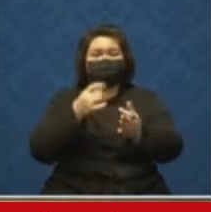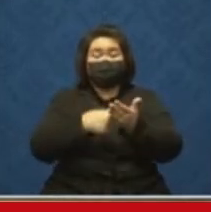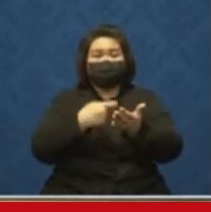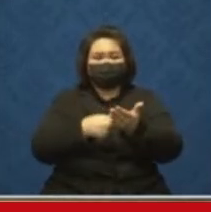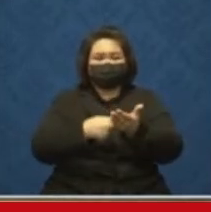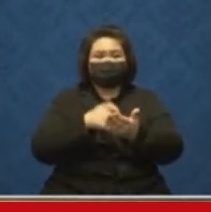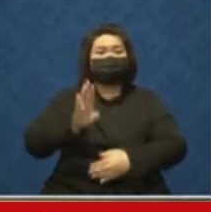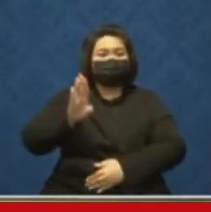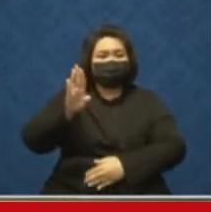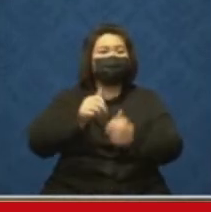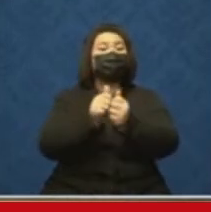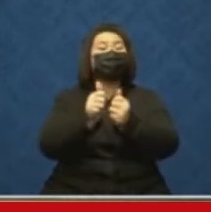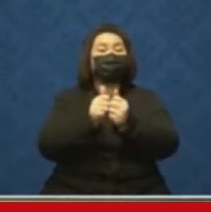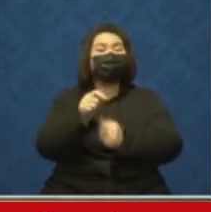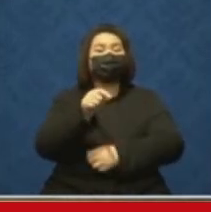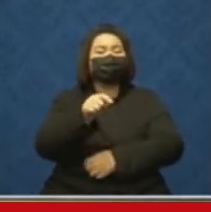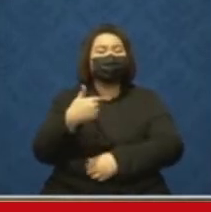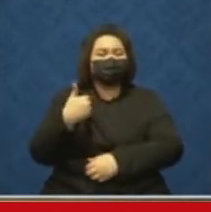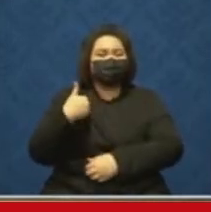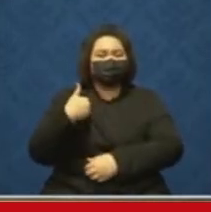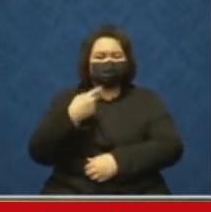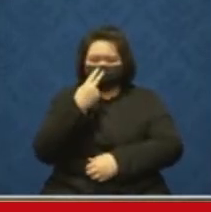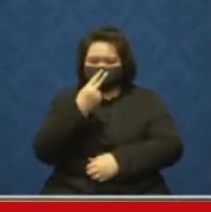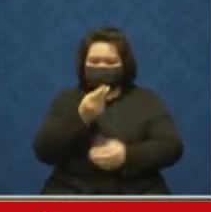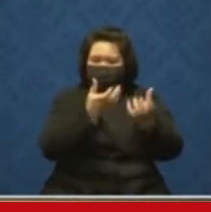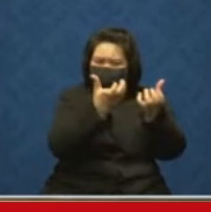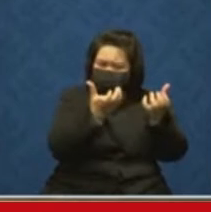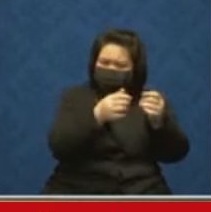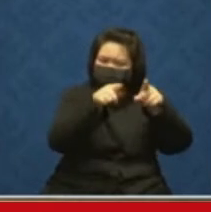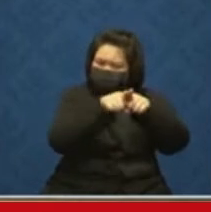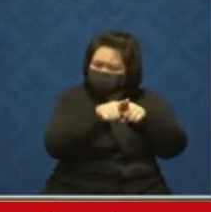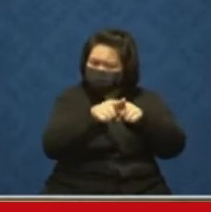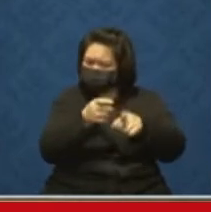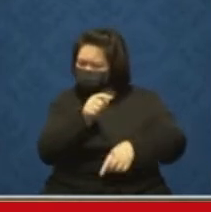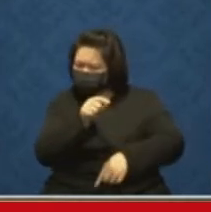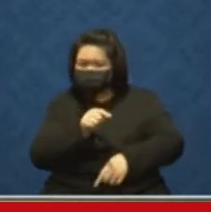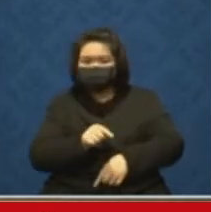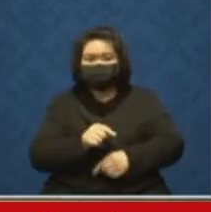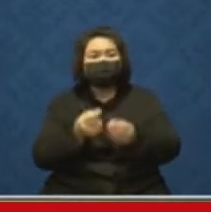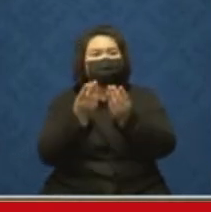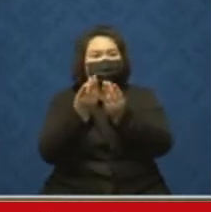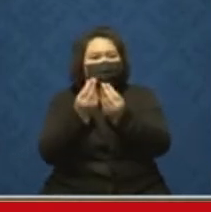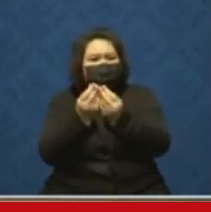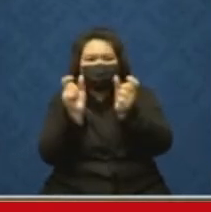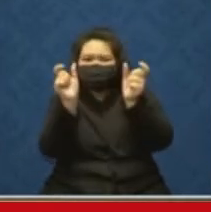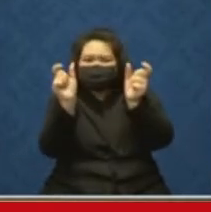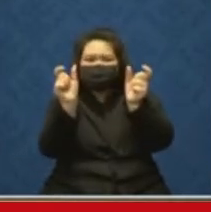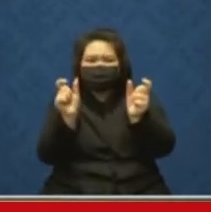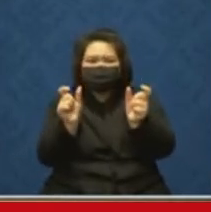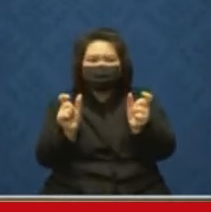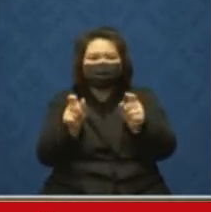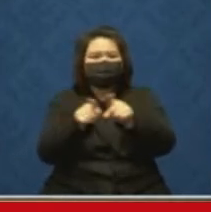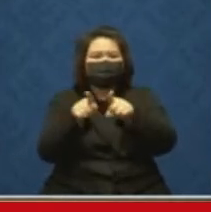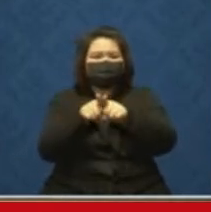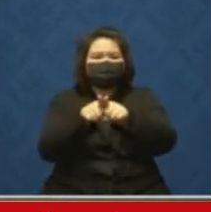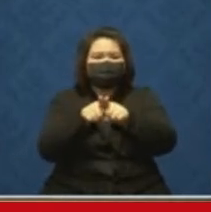ันนะครัของสองบริษัทที่ยื่นประมูลยนประมลในสเปคเดียวกัยไม่พอครับอันนี้เลขต่อท้ายกเลยครับ